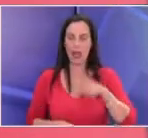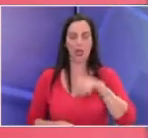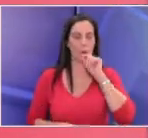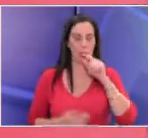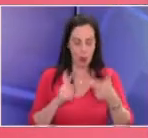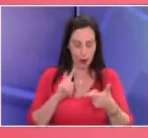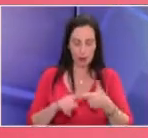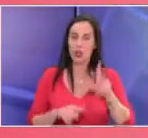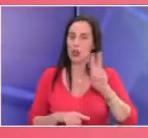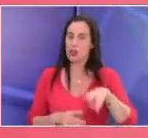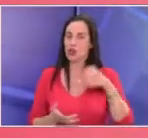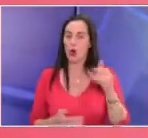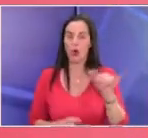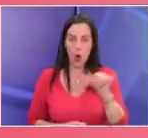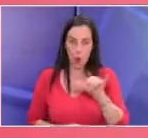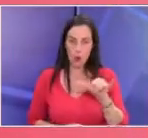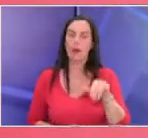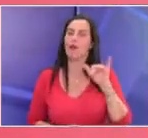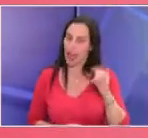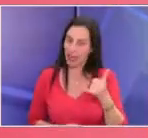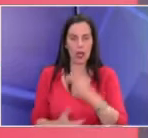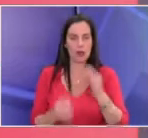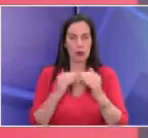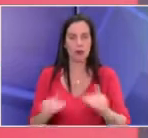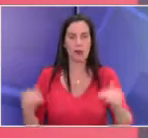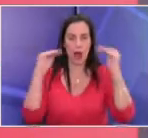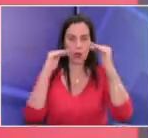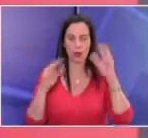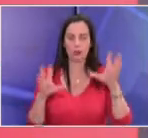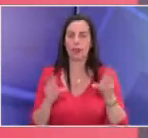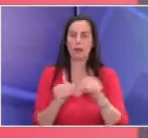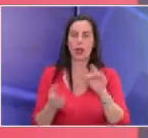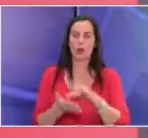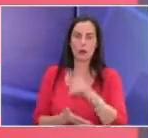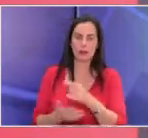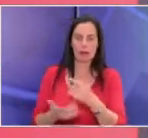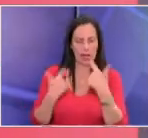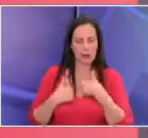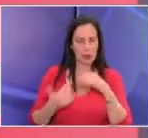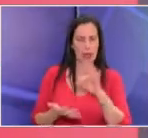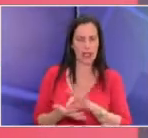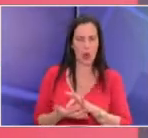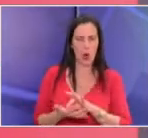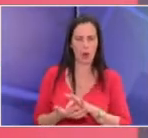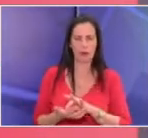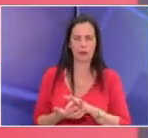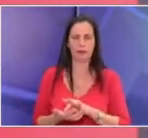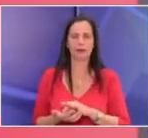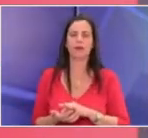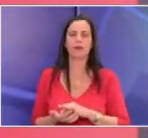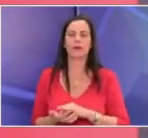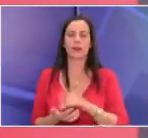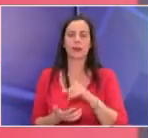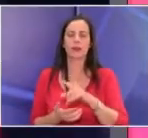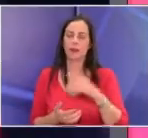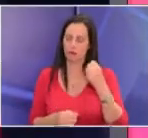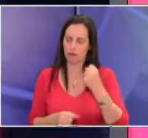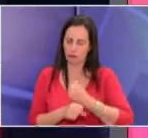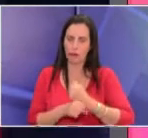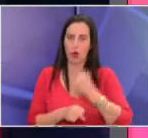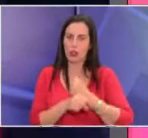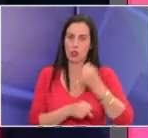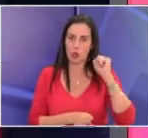1,564 ימים, זה לא מספר סתמי. זה המספר שהילד של כולנו נמצא בשבי החמאס. מה עושים עם